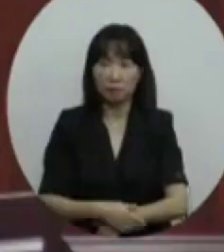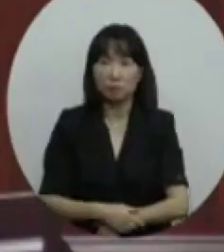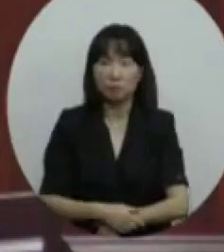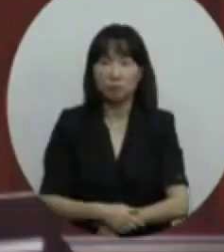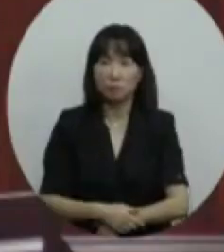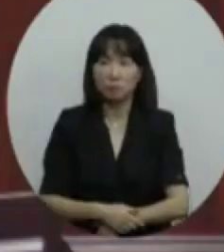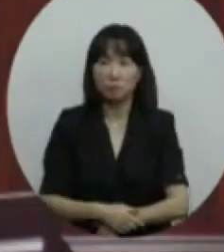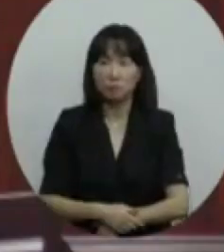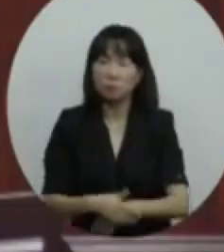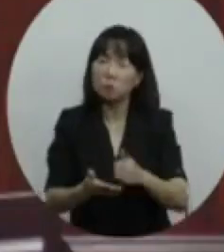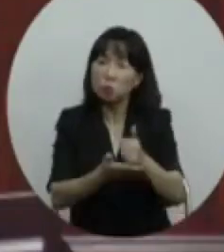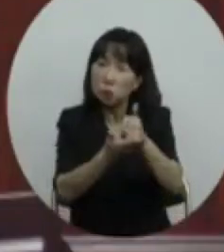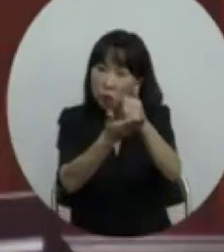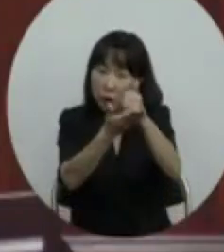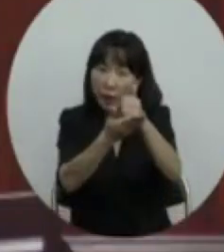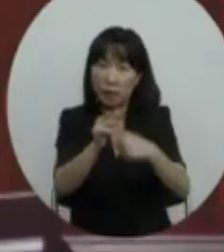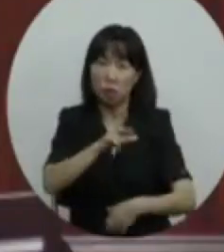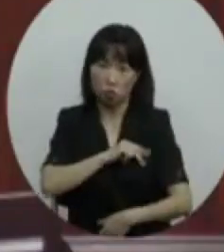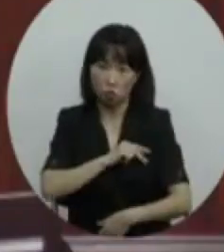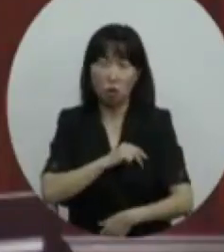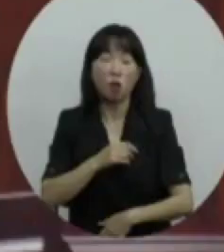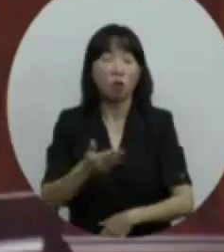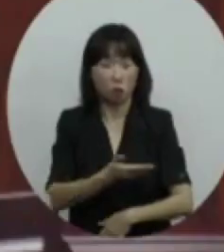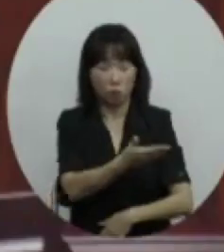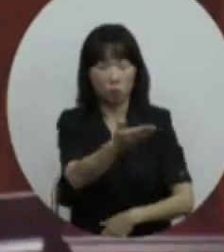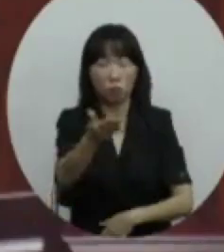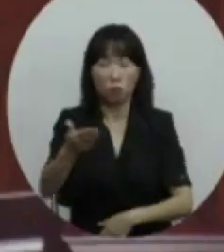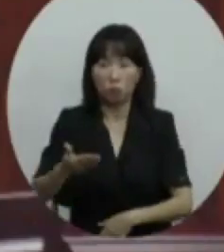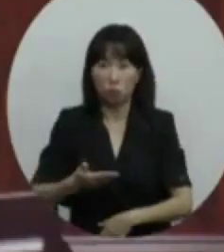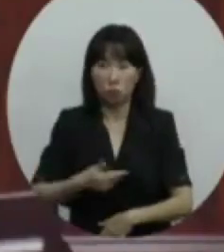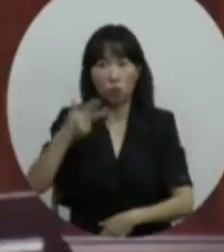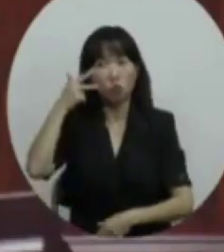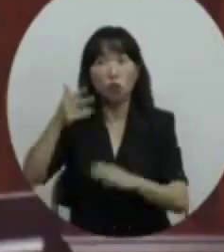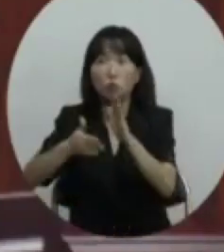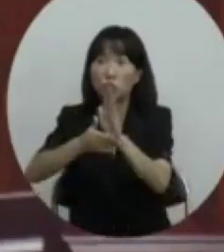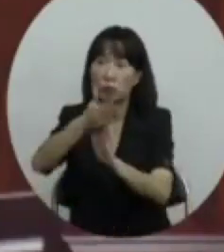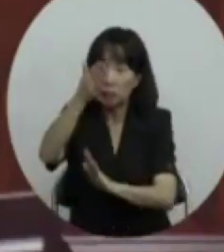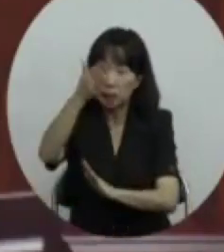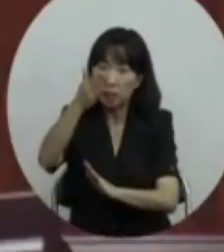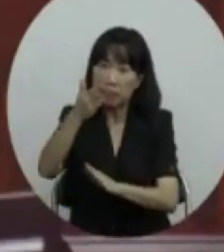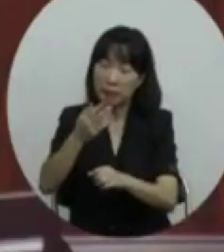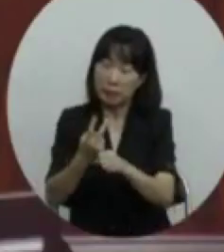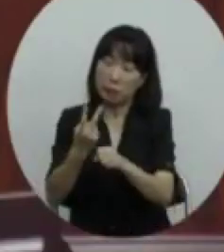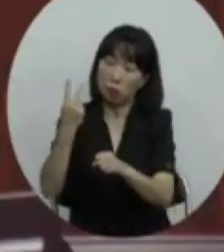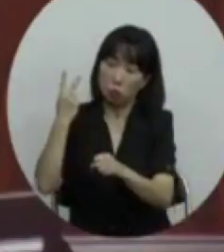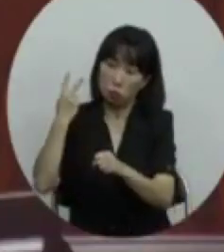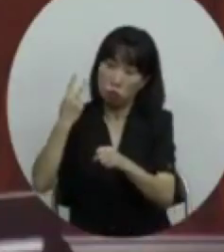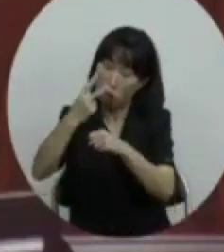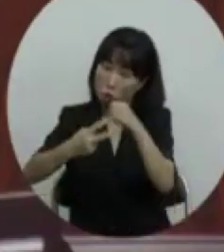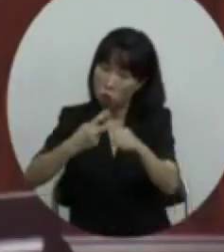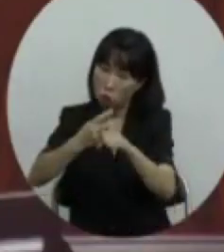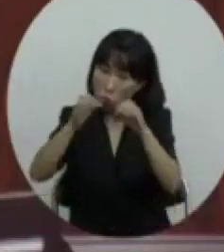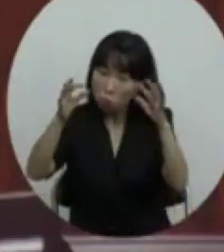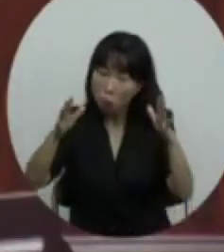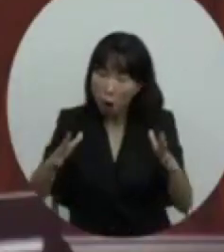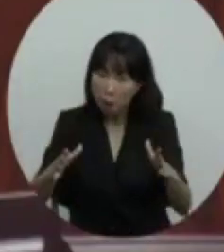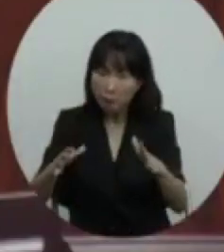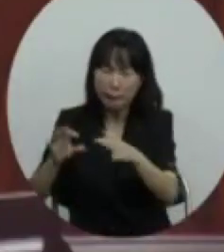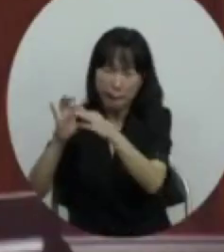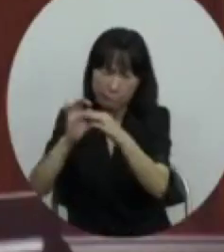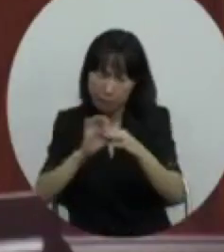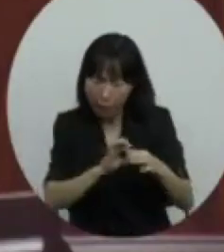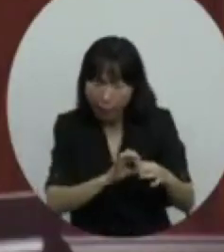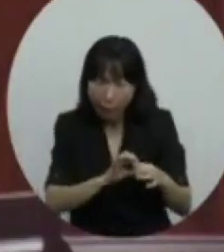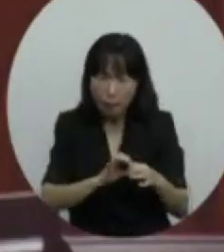그리고 존경하는 의원님 여러분, 여주시가 지난 2년간 쉼없이 달려올 수 있었던